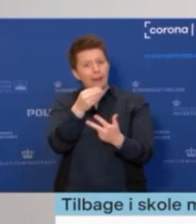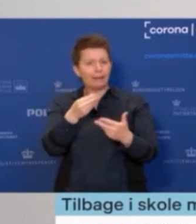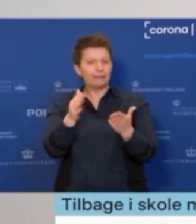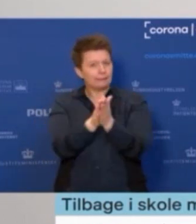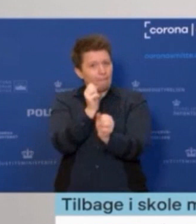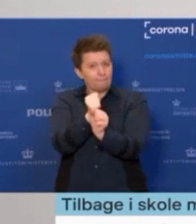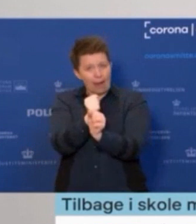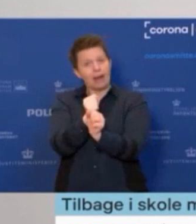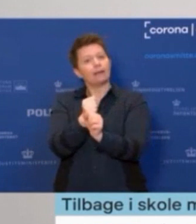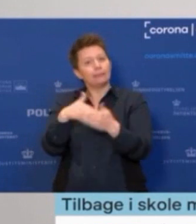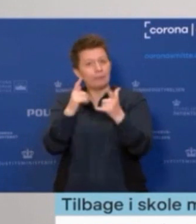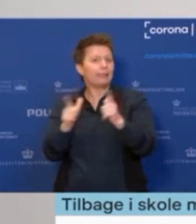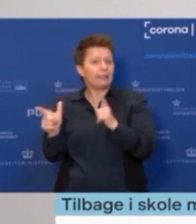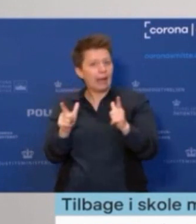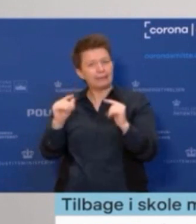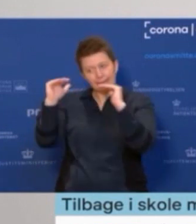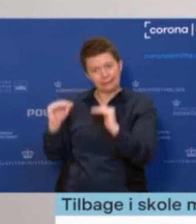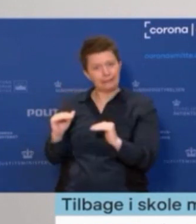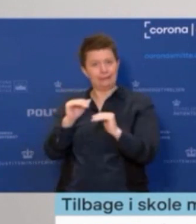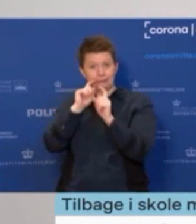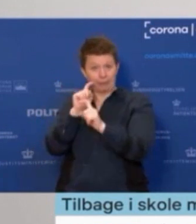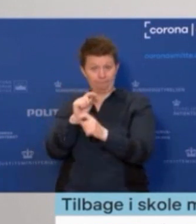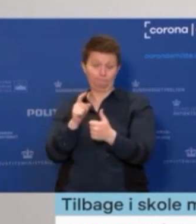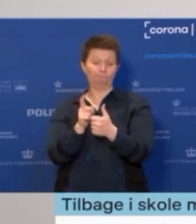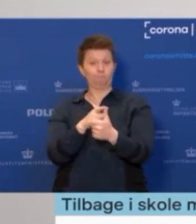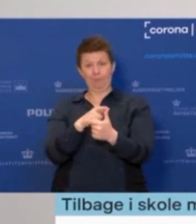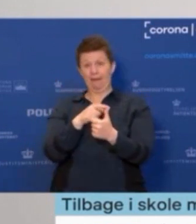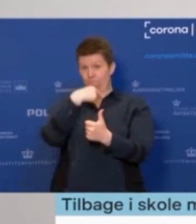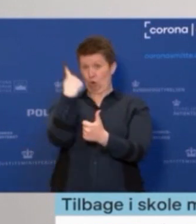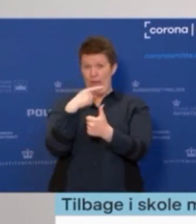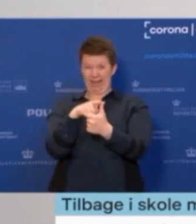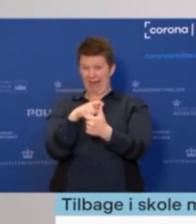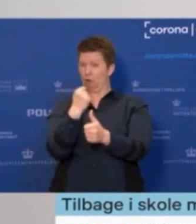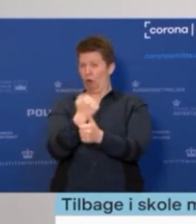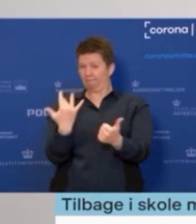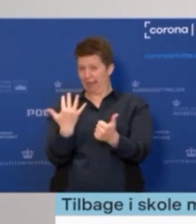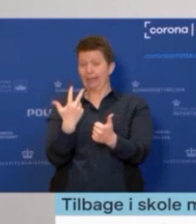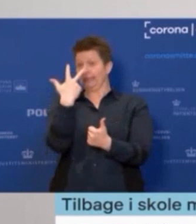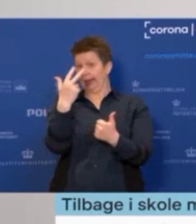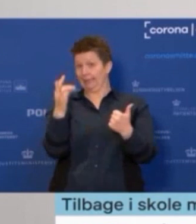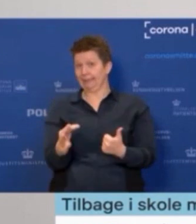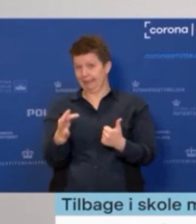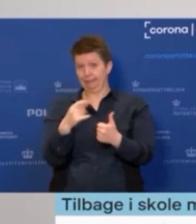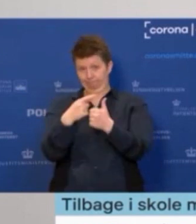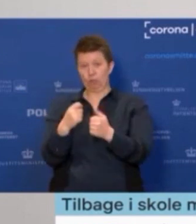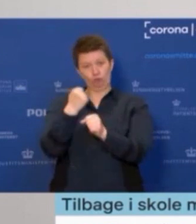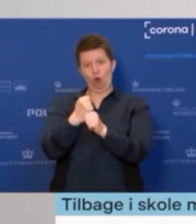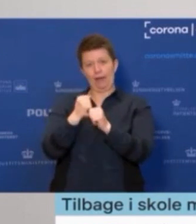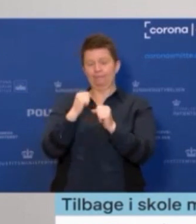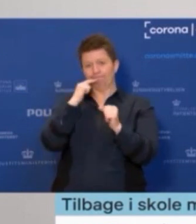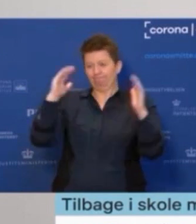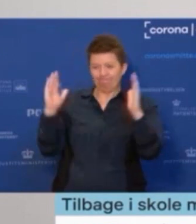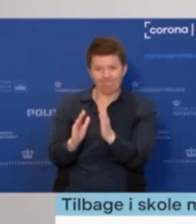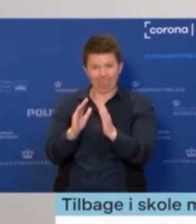Som forældre der er der tre ting, som er rigtig vigtige, og som man selv kan gøre for at hjælpe med at minimere smitten på skolerne. Og det